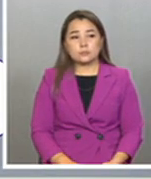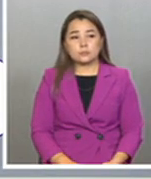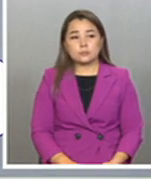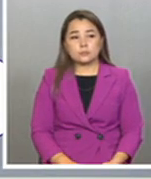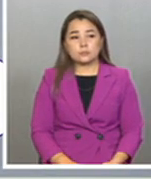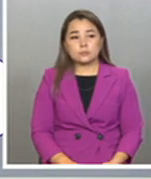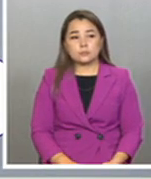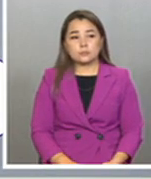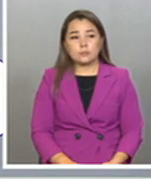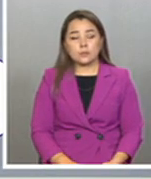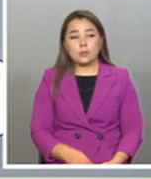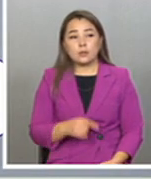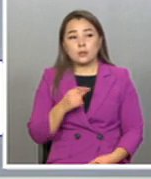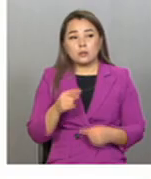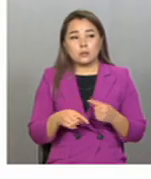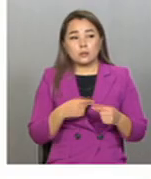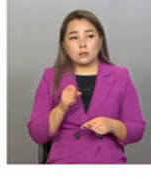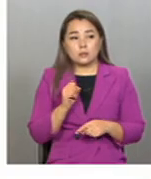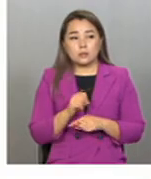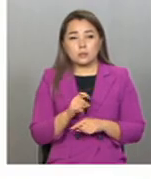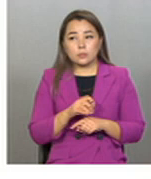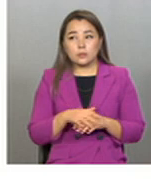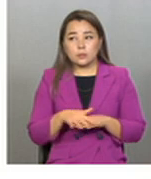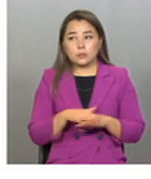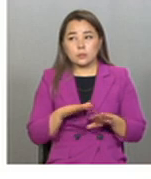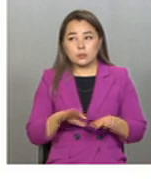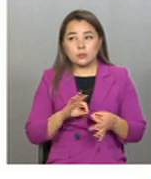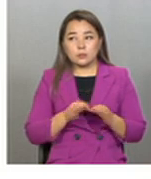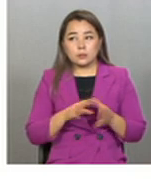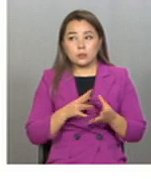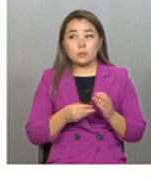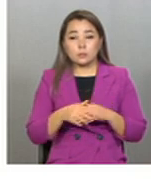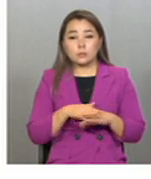Келесі тапсырма. Терминдерді анықтаңыз.